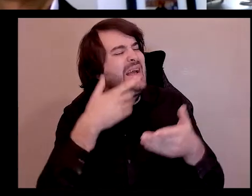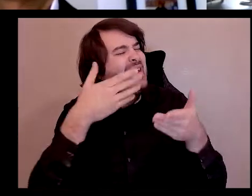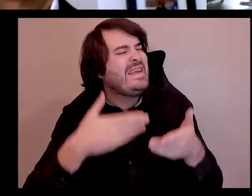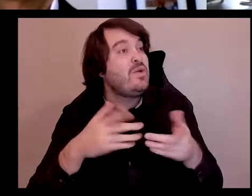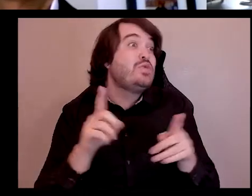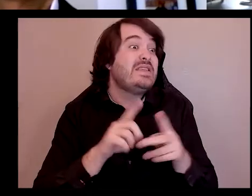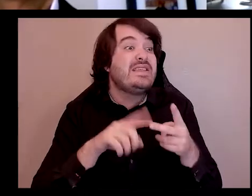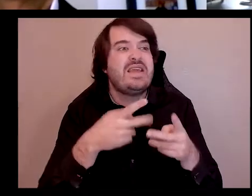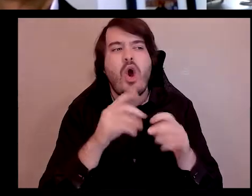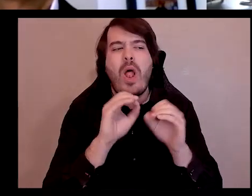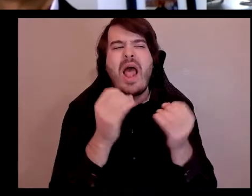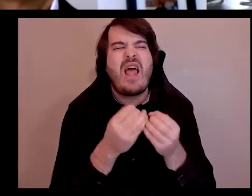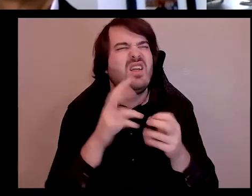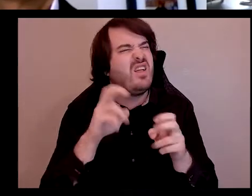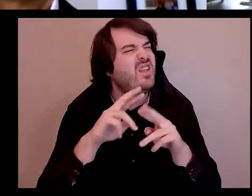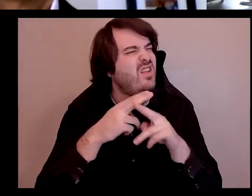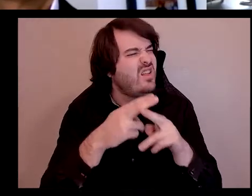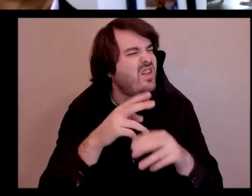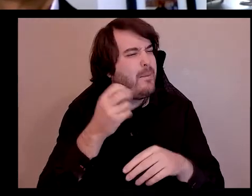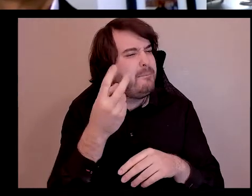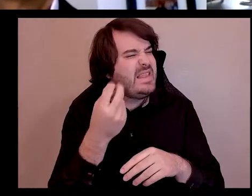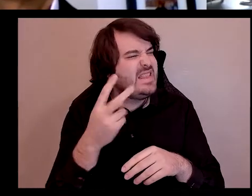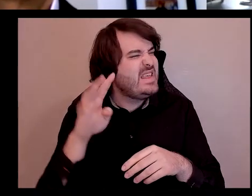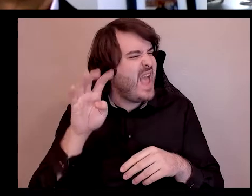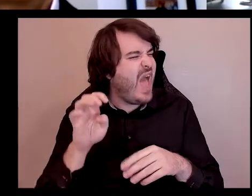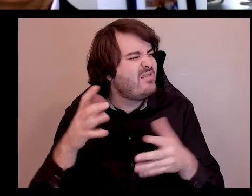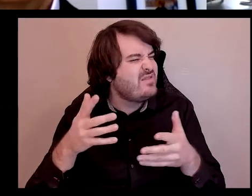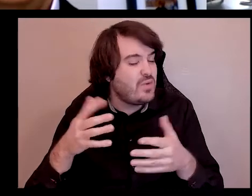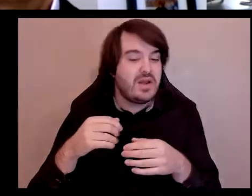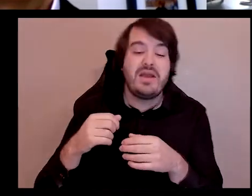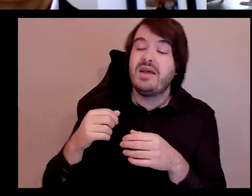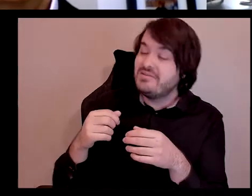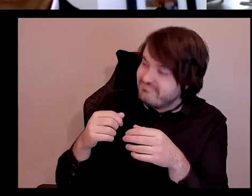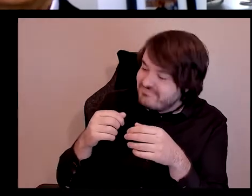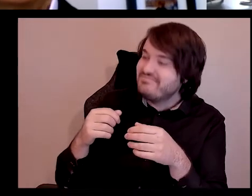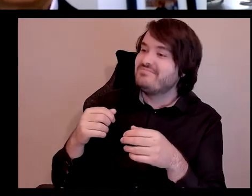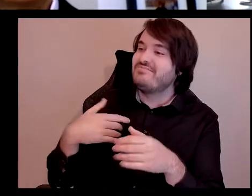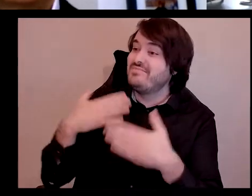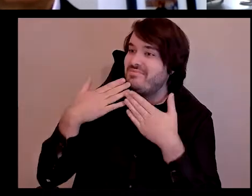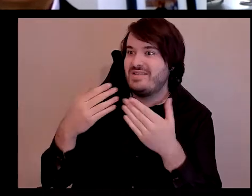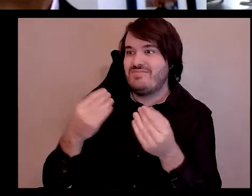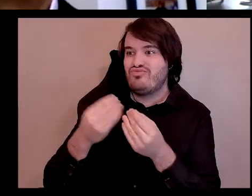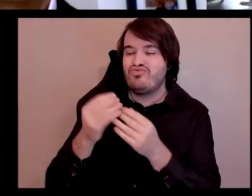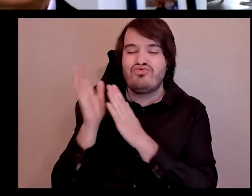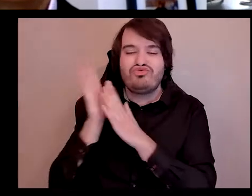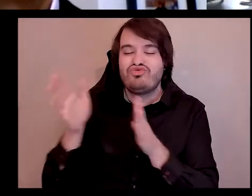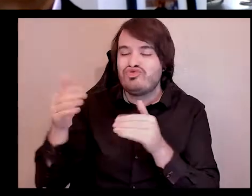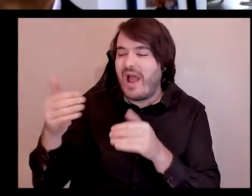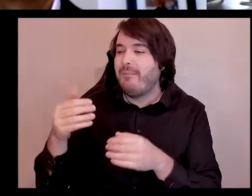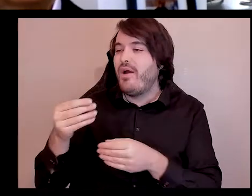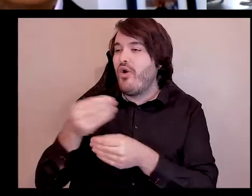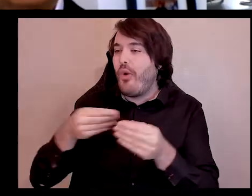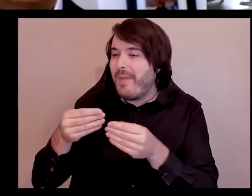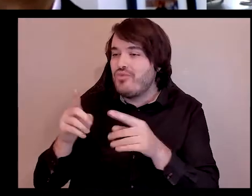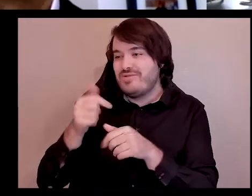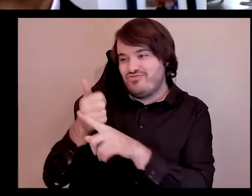présente-toi donc, s'il te plaît, et surtout l'organisation Midi 40. Merci bien. D'emblée, tout à l'heure, je le mentionnais. Merci encore une fois à la Chambre de